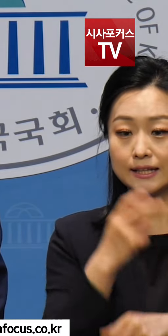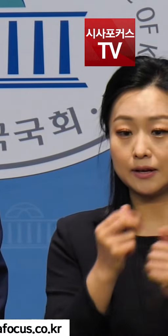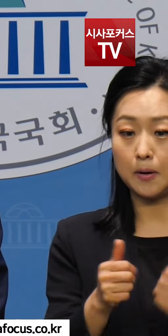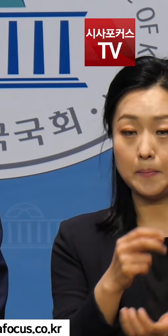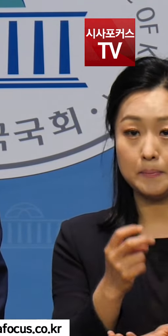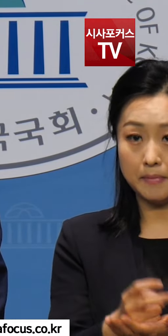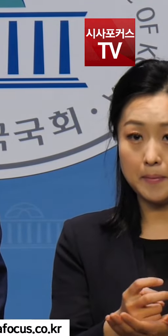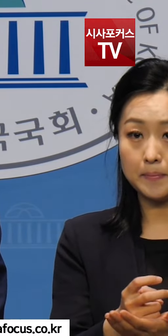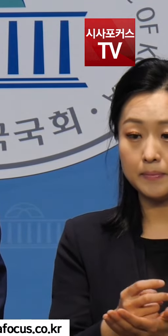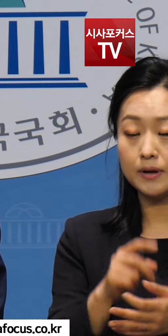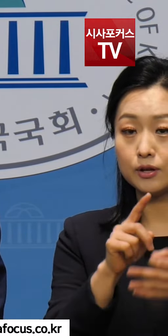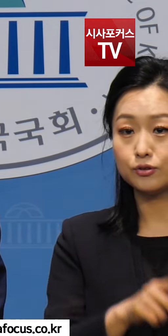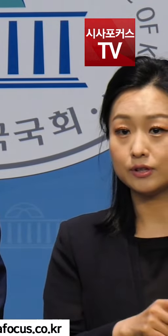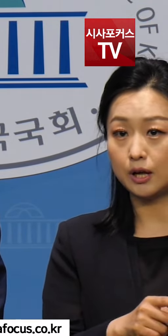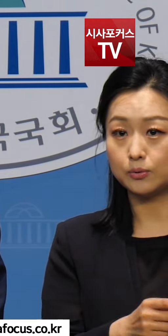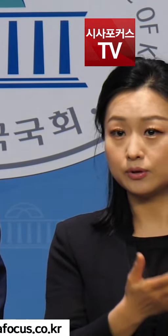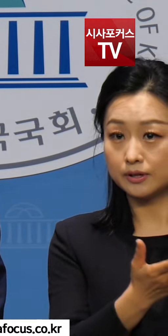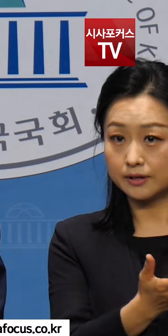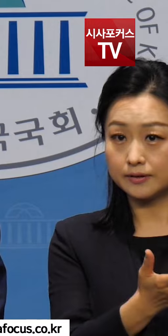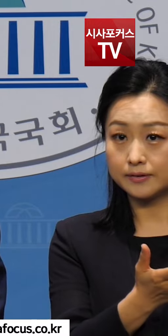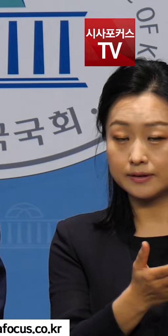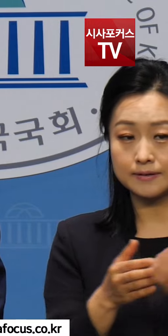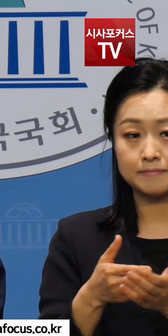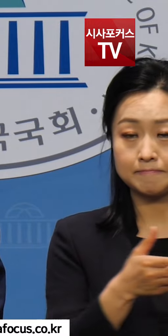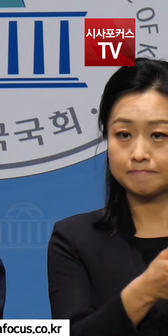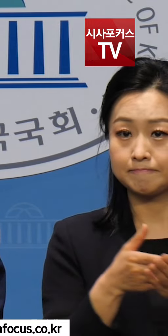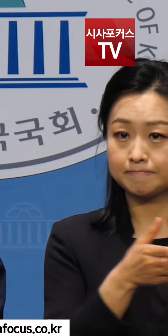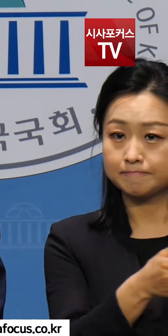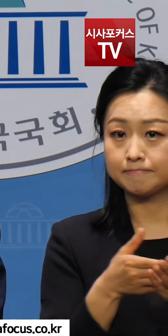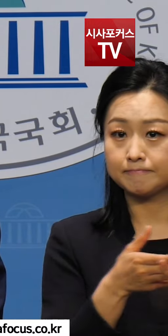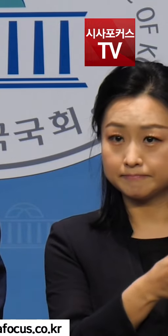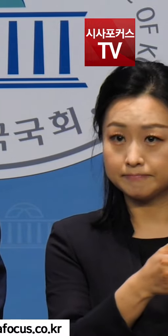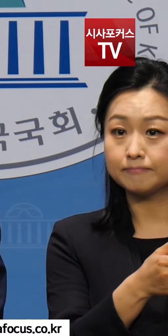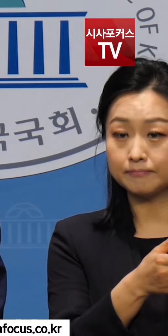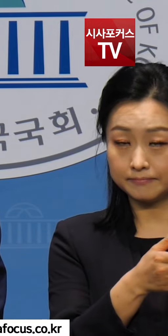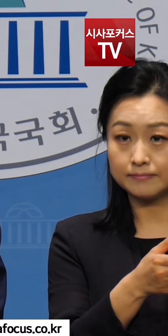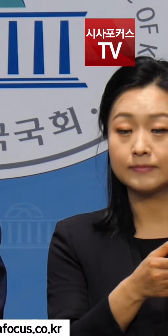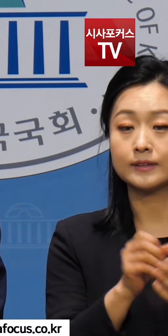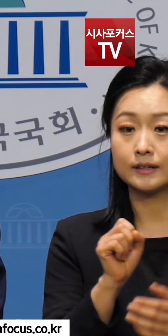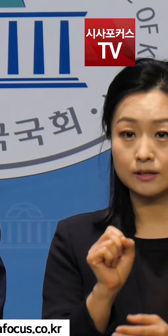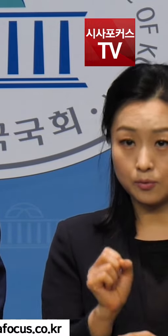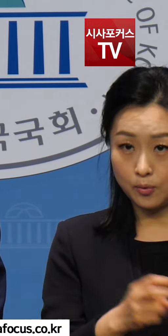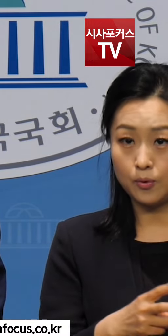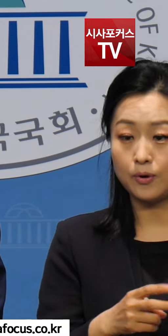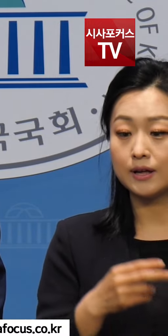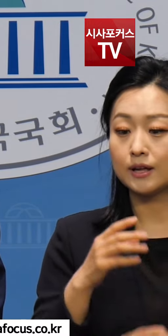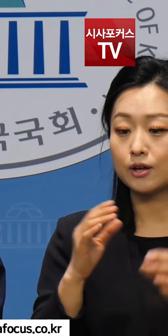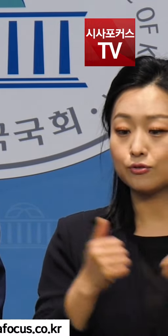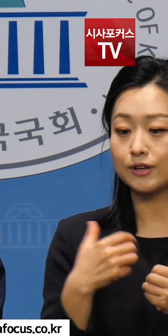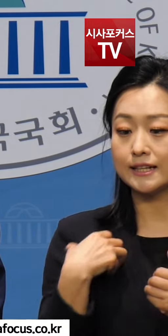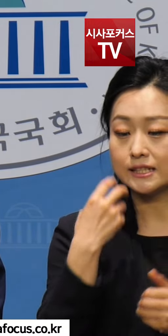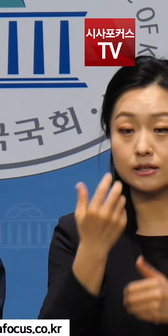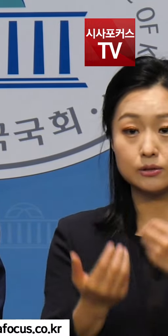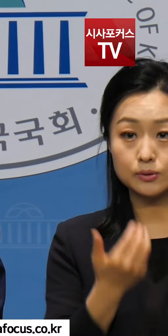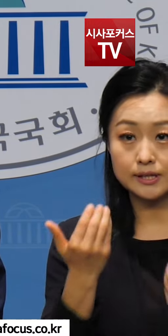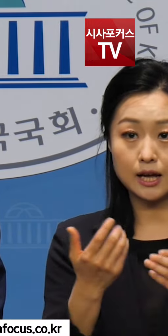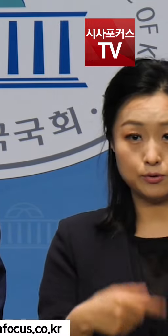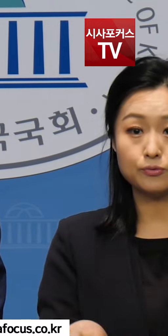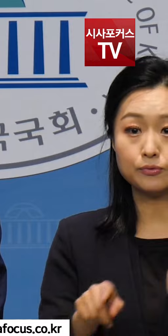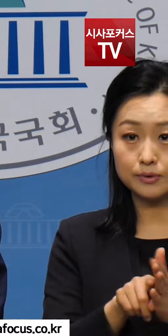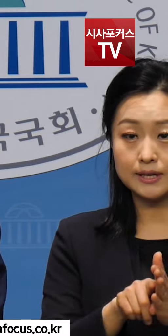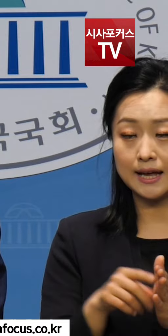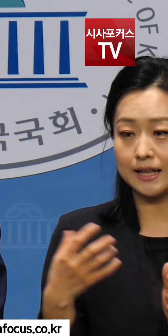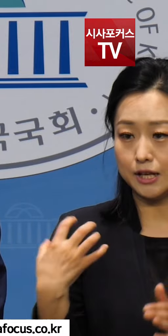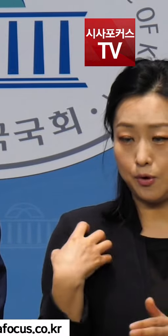특검법을 윤석열 대통령 앞으로 계속 발송하는 것과 동시에 국회가 진상규명을 위한 실질적인